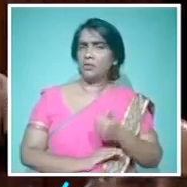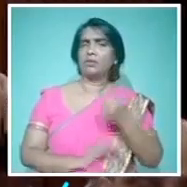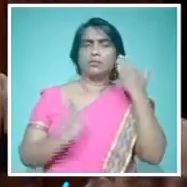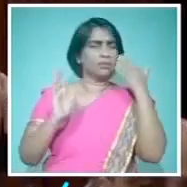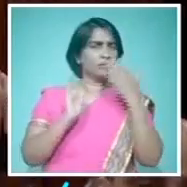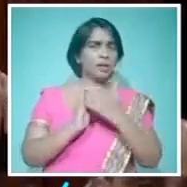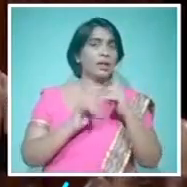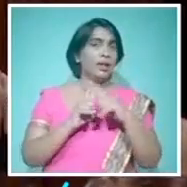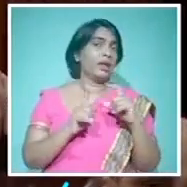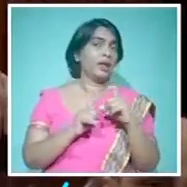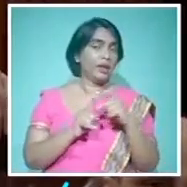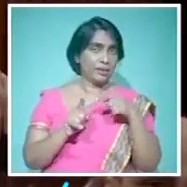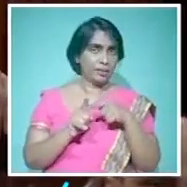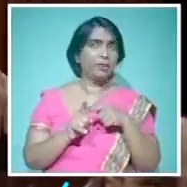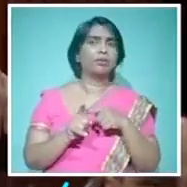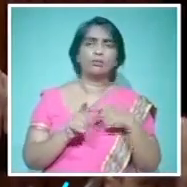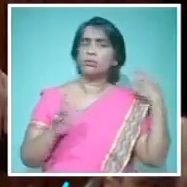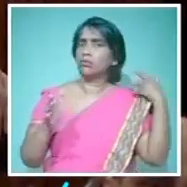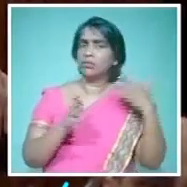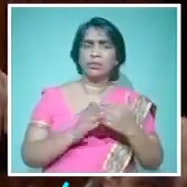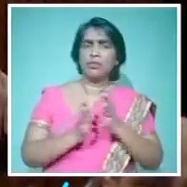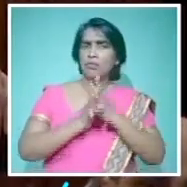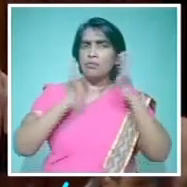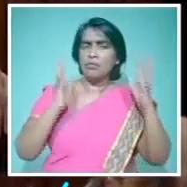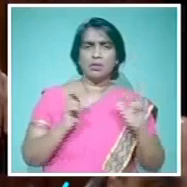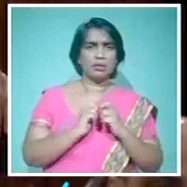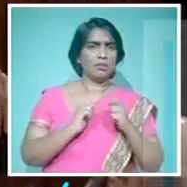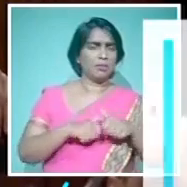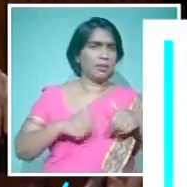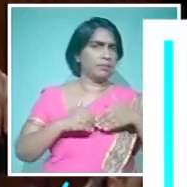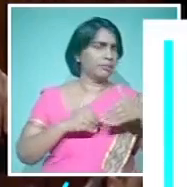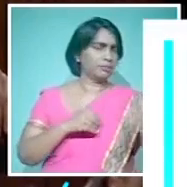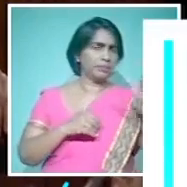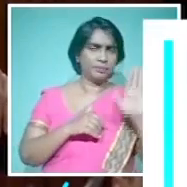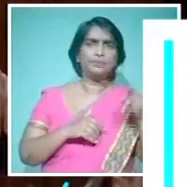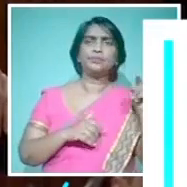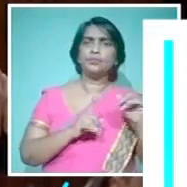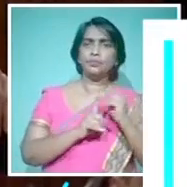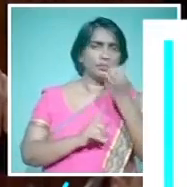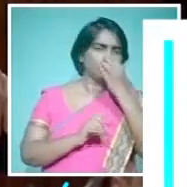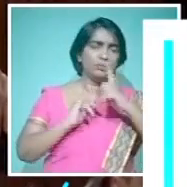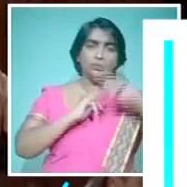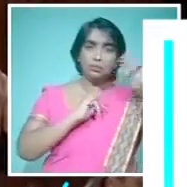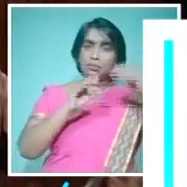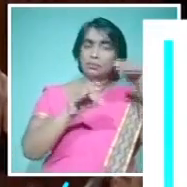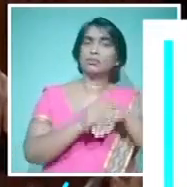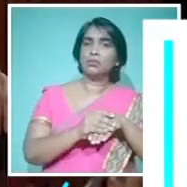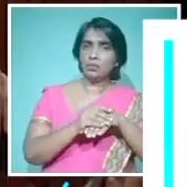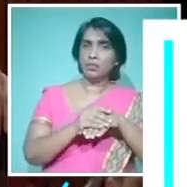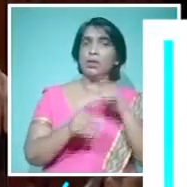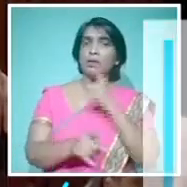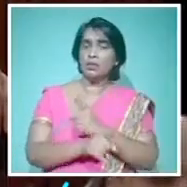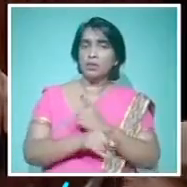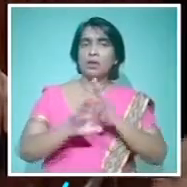ශාස්ත්‍රයක් වන මේ අධ්‍යාපන ශාස්ත්‍රයේ කවදාටත් වඩා වැඩි අර්බුදයකට මේක ගමන් කරමින් තියෙනවා පෙරාදෙණිය විශ්වවිද්‍යාලය ඇතුලේ